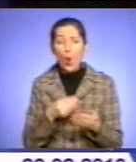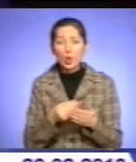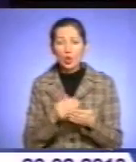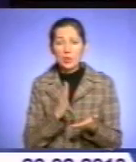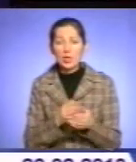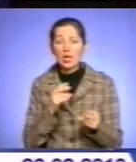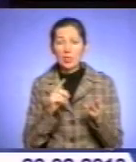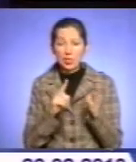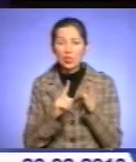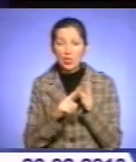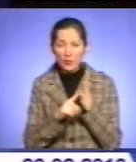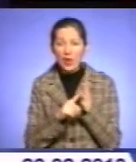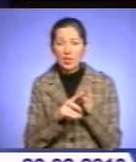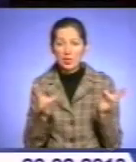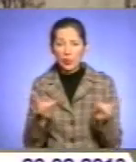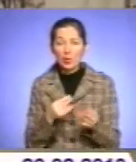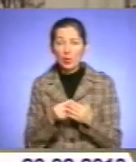для роботи державних медійників.